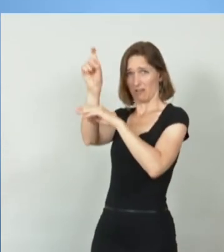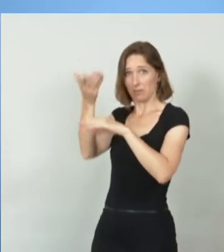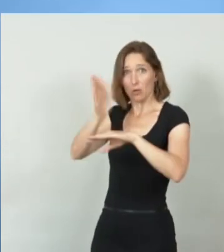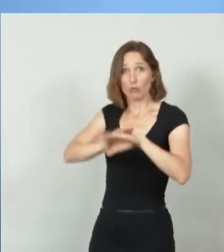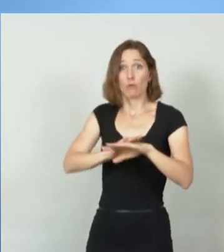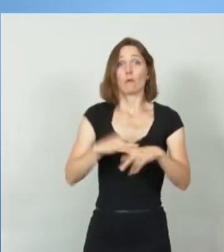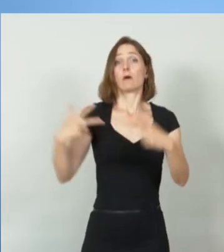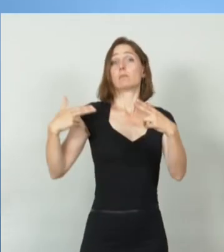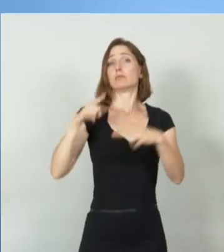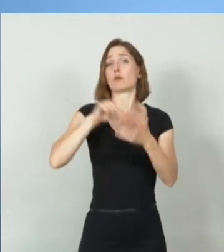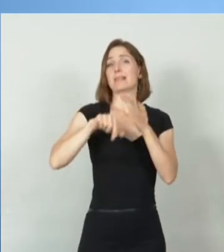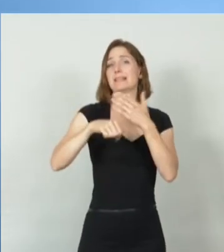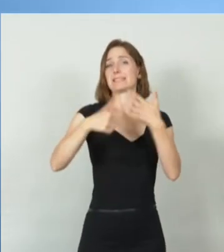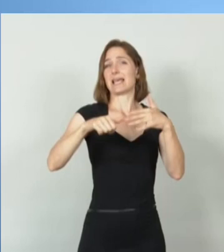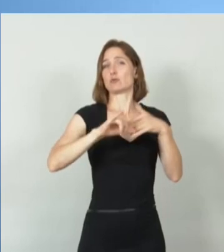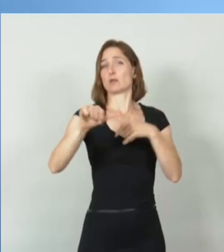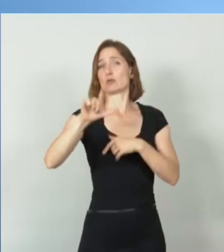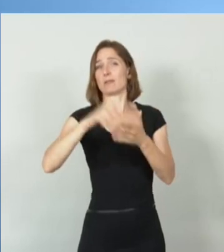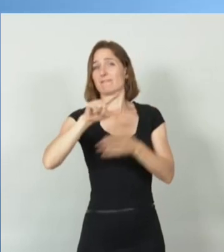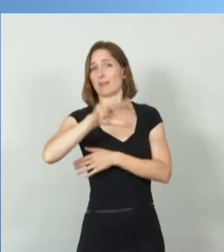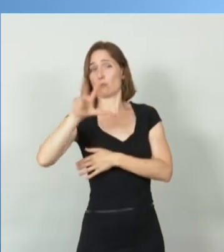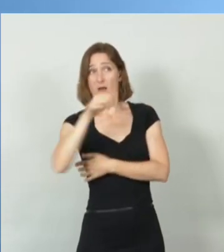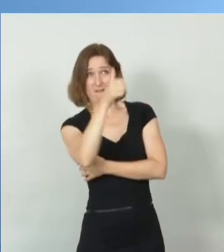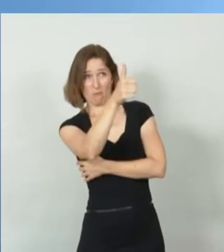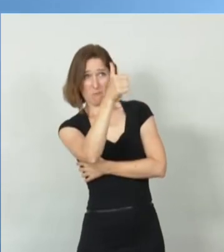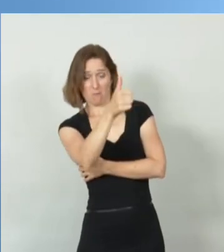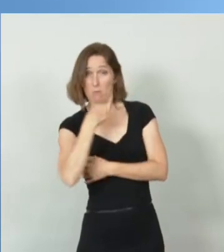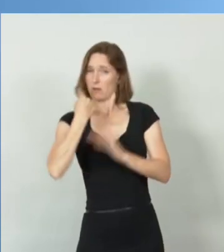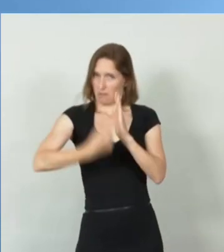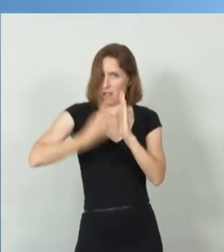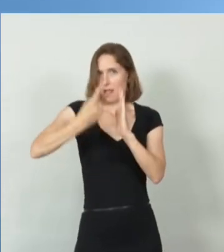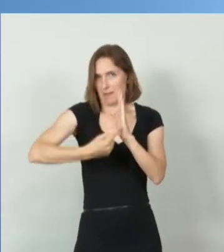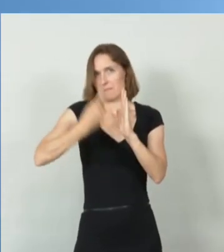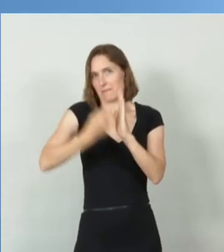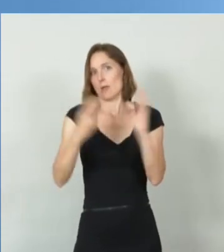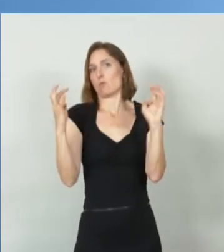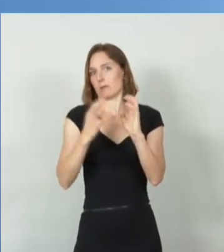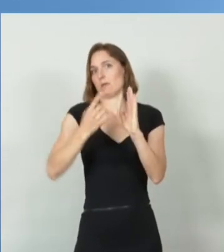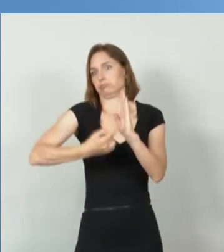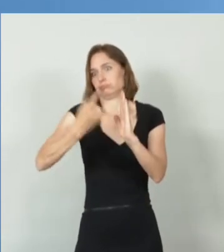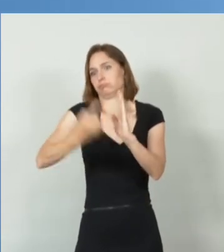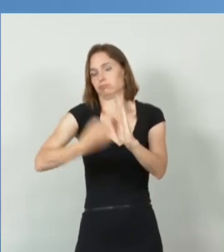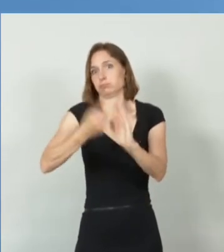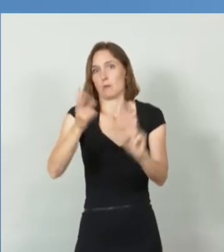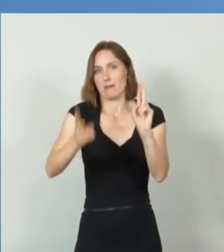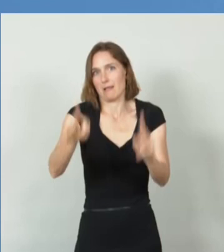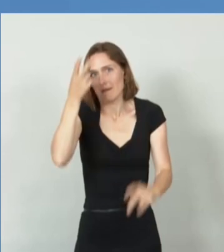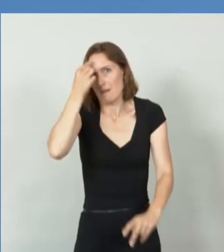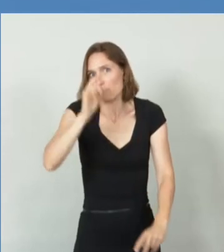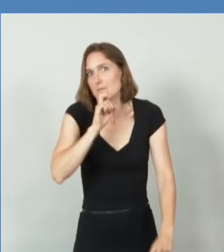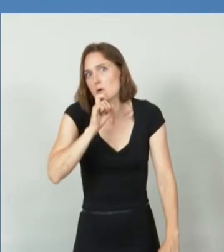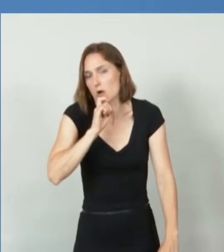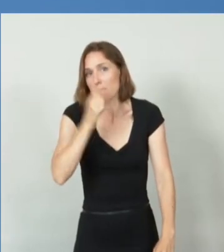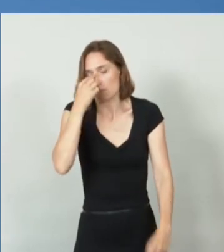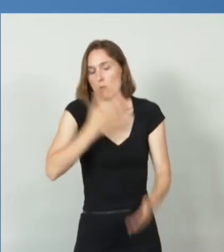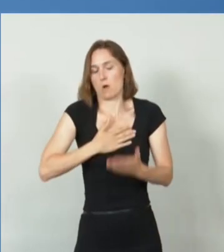2016 et 2023 je le redis à chaque conseil puisque j'ai l'impression que ça ne rentre pas bien dans les esprits et je ne lâcherai pas ce point qui pour moi est hautement